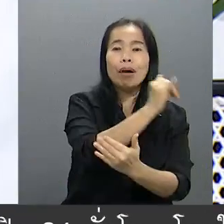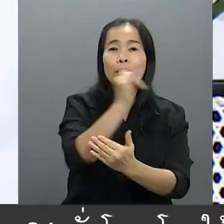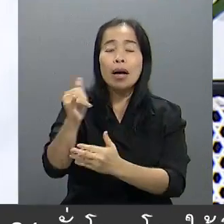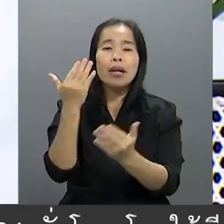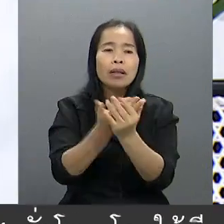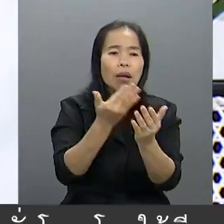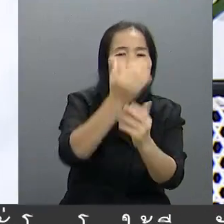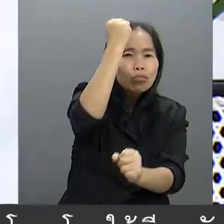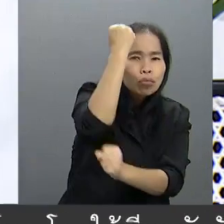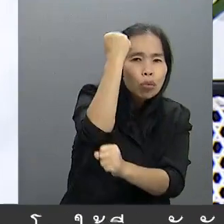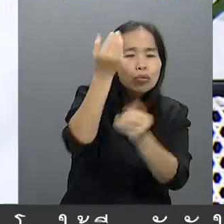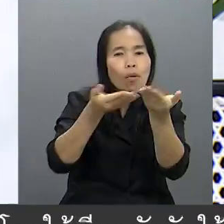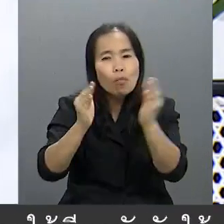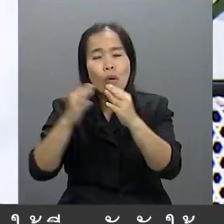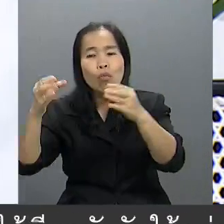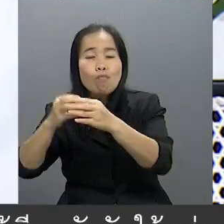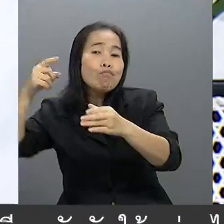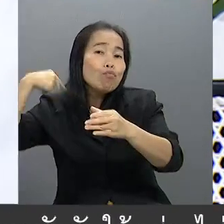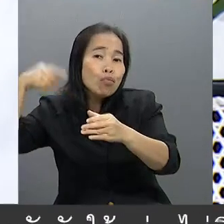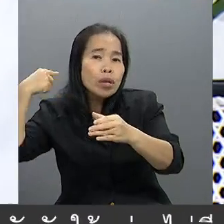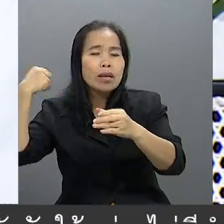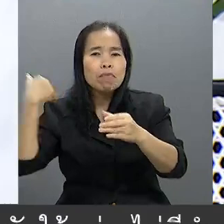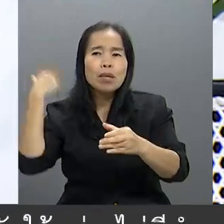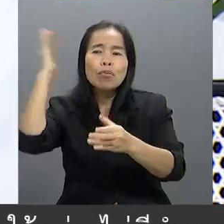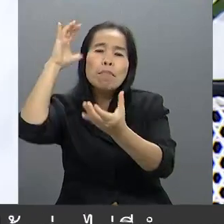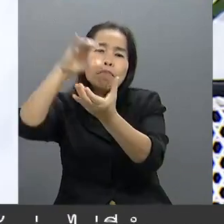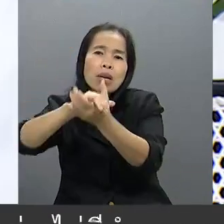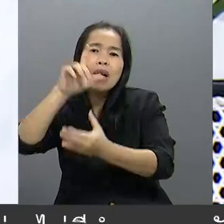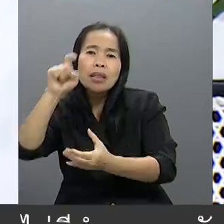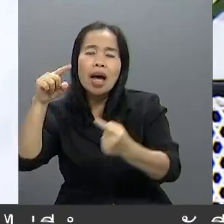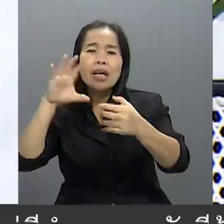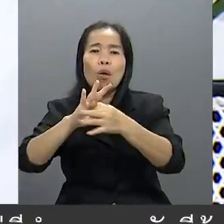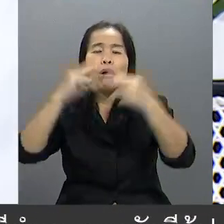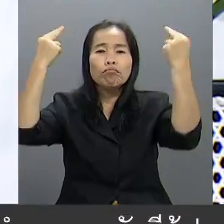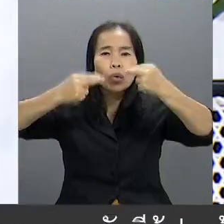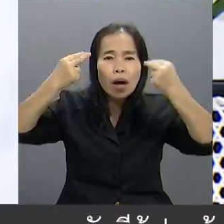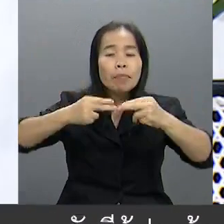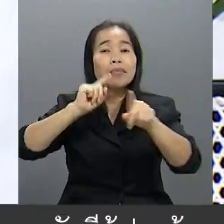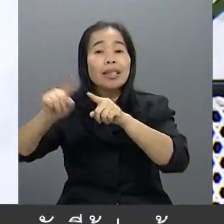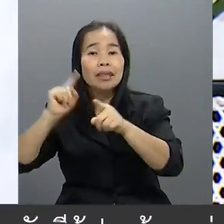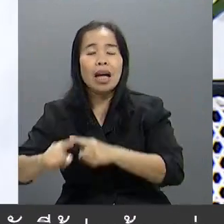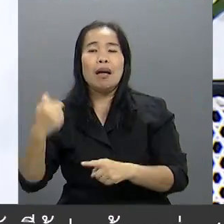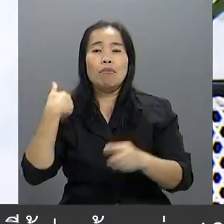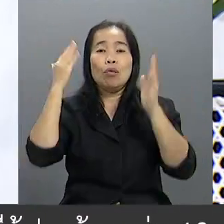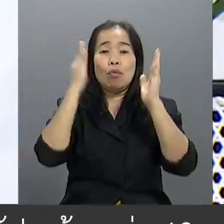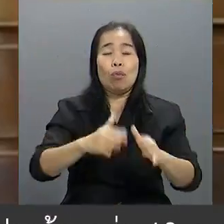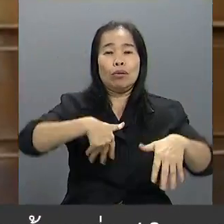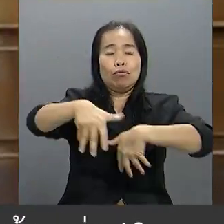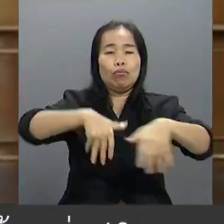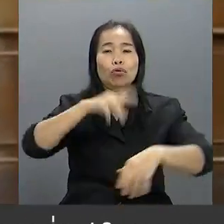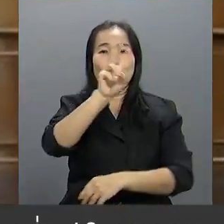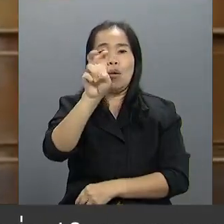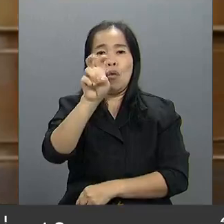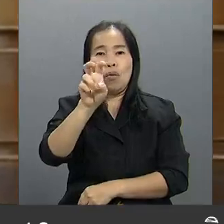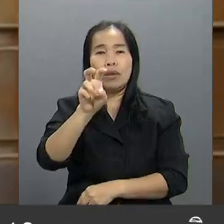งกลุ่มสตรีที่มีสามีเสียชีวิตจากเหตุการณ์ความไม่สงบนะคะจำนวนกว่า200รายค่ะ